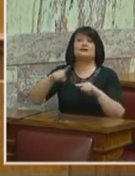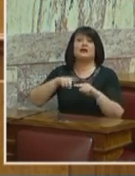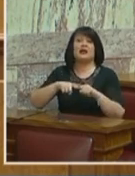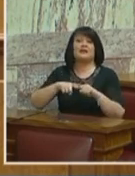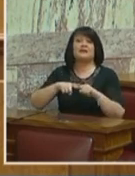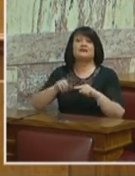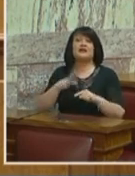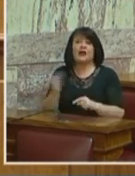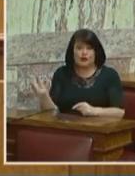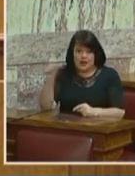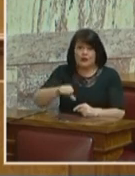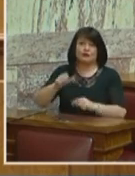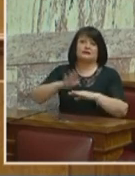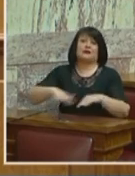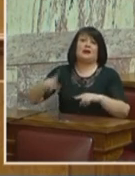θέλουν να επιστρέψουν.